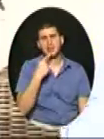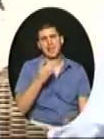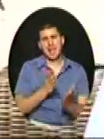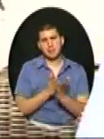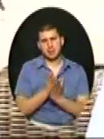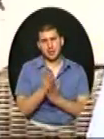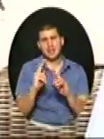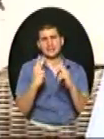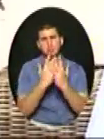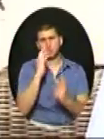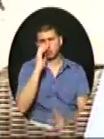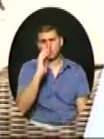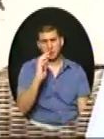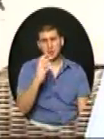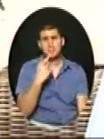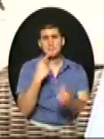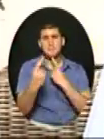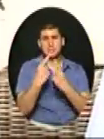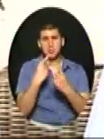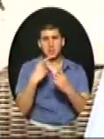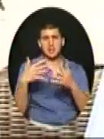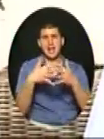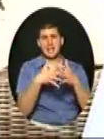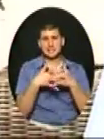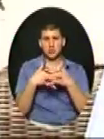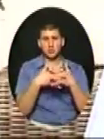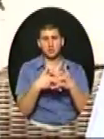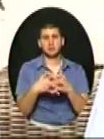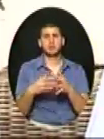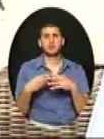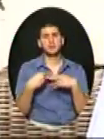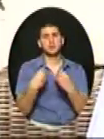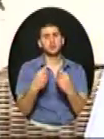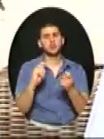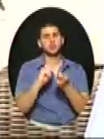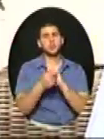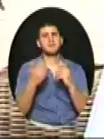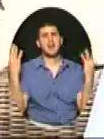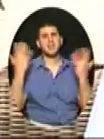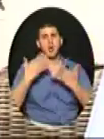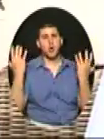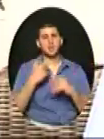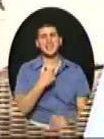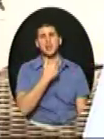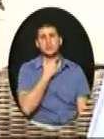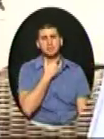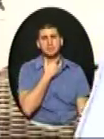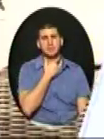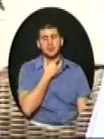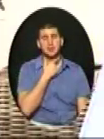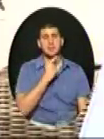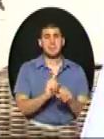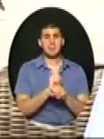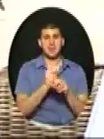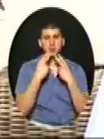את האמת לציבור שצופה בנו משא ומתן קואליציוני מזמן שינויים והפתעות ואילוצים לרגע